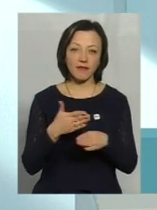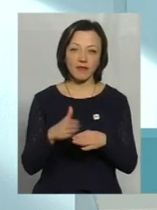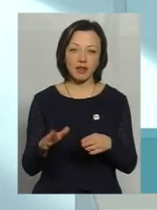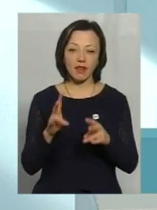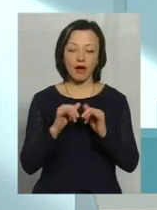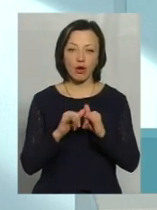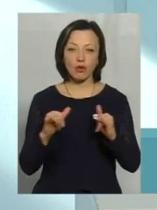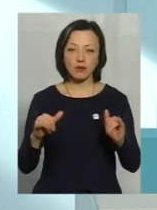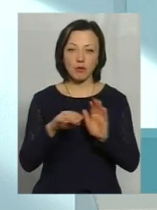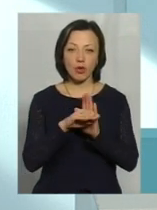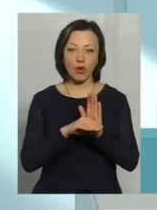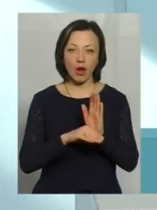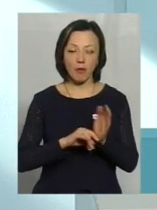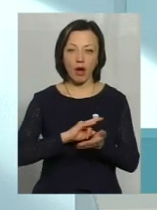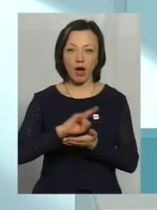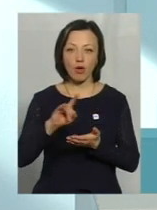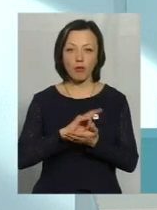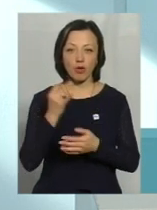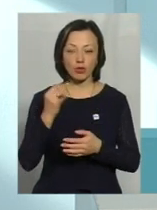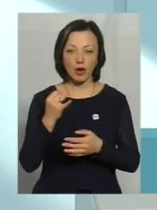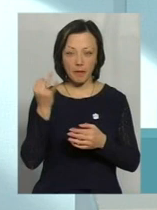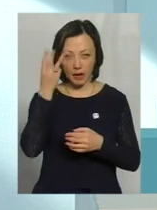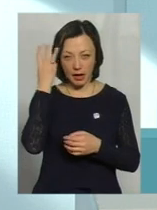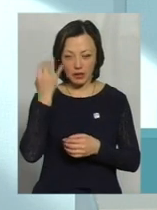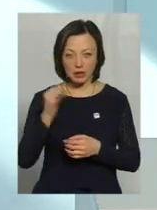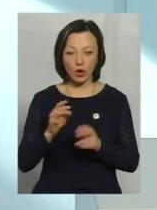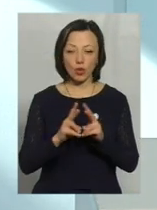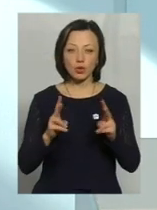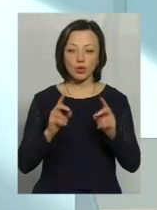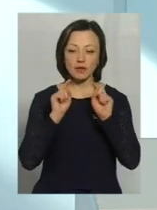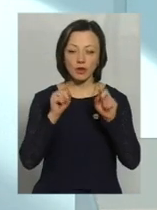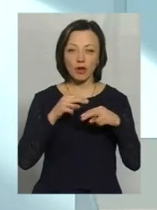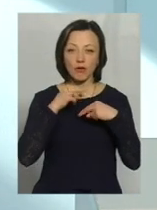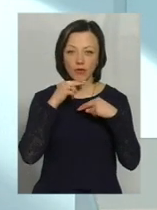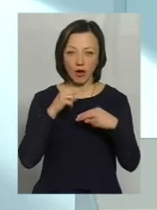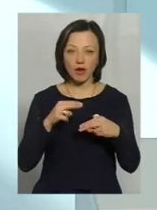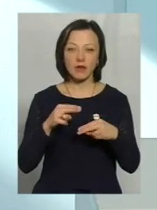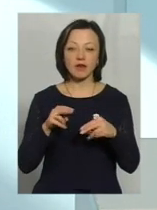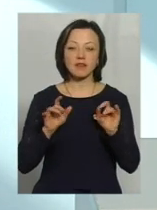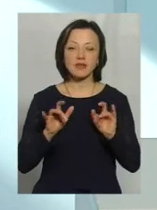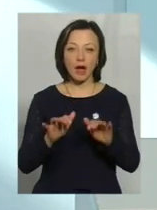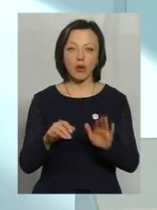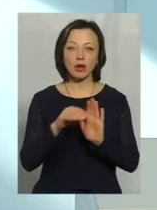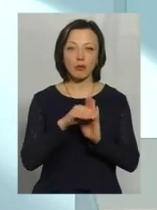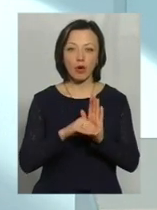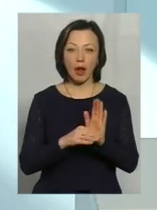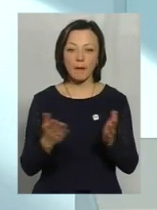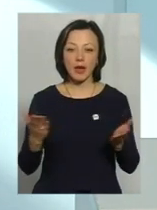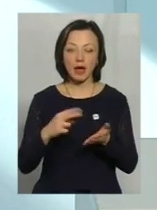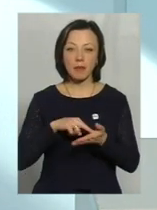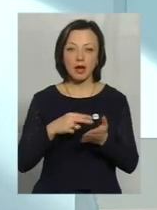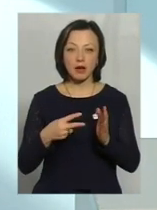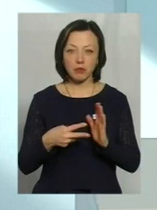на розвиток програми аеропорту Хмельницький. Але хто сьогодні звертав увагу, то в заходах програми, які